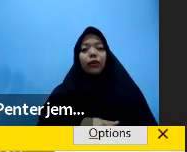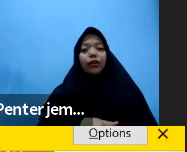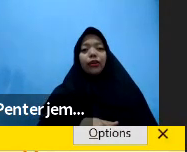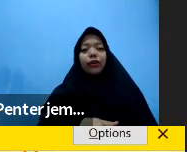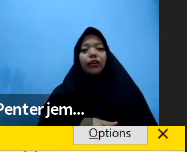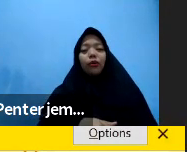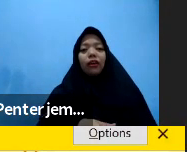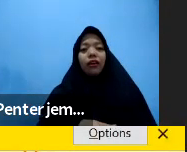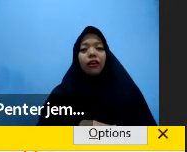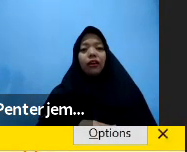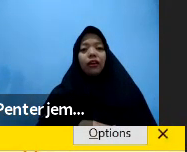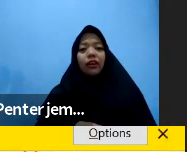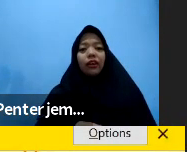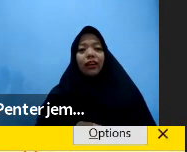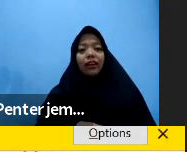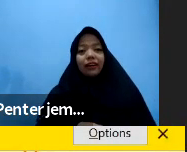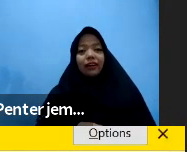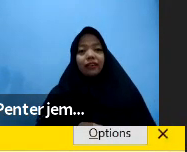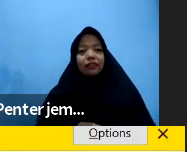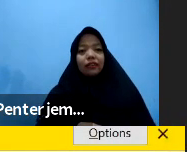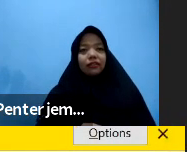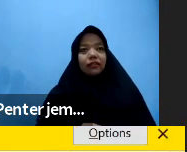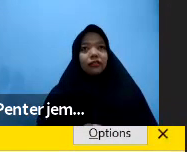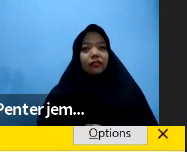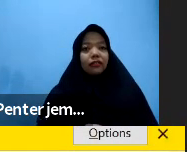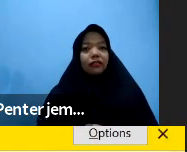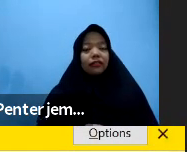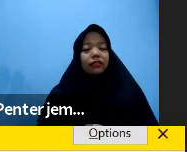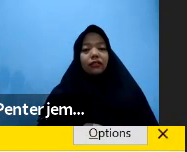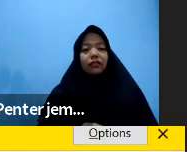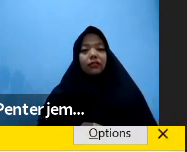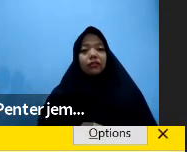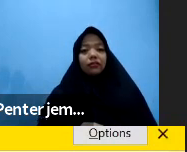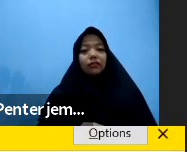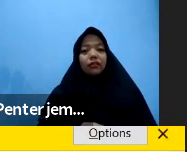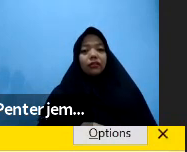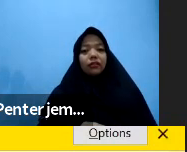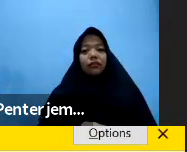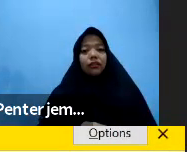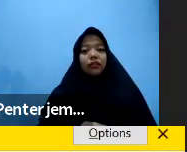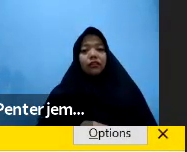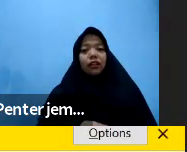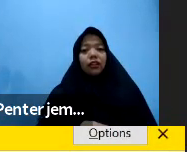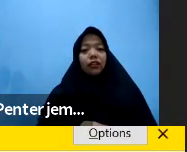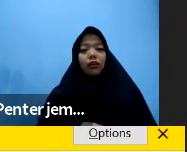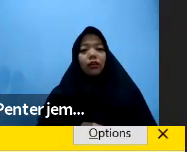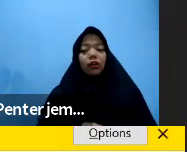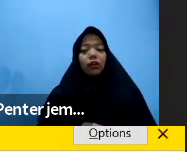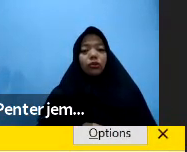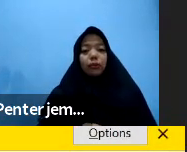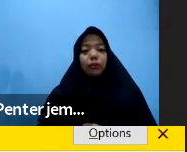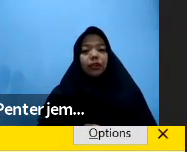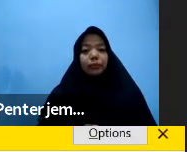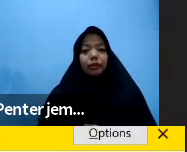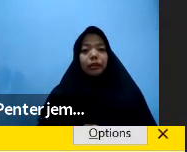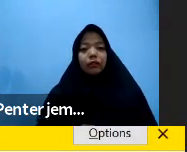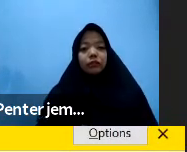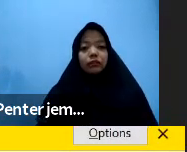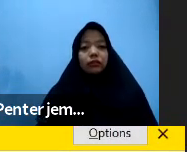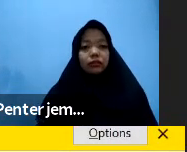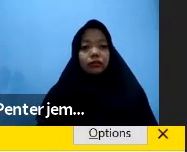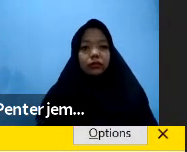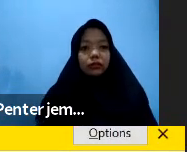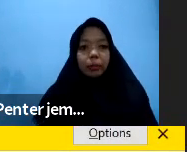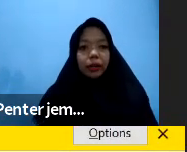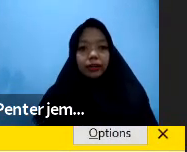Bapak Ibu nah ini sudah saya share pagi Bapak Ibu lihat di sini ada produk PAUD ada produk